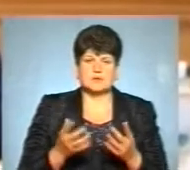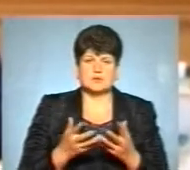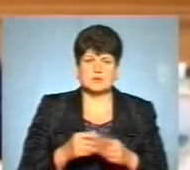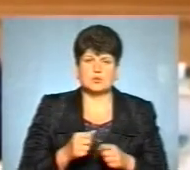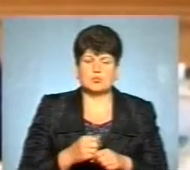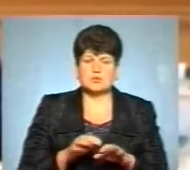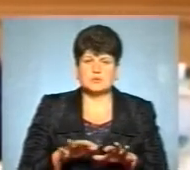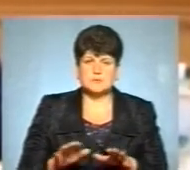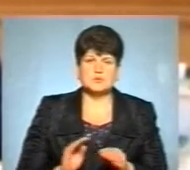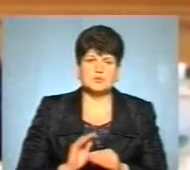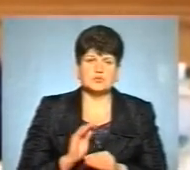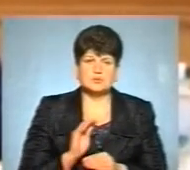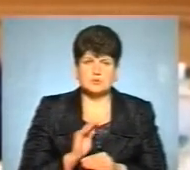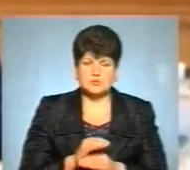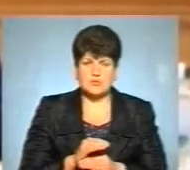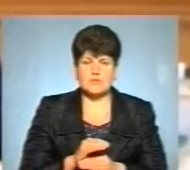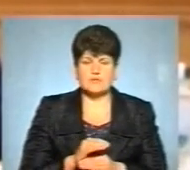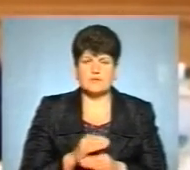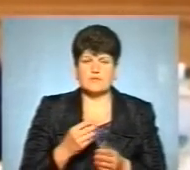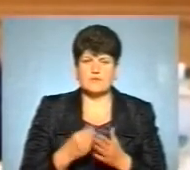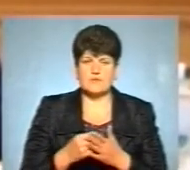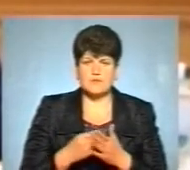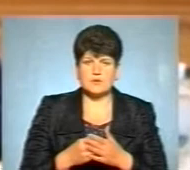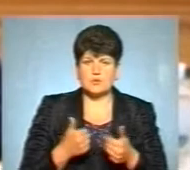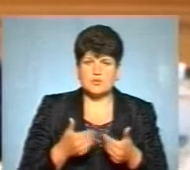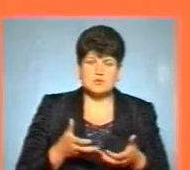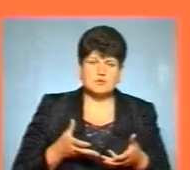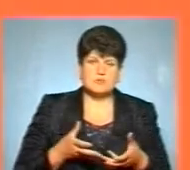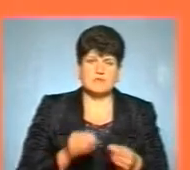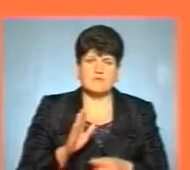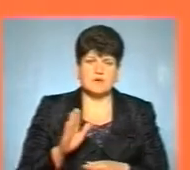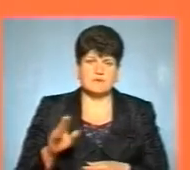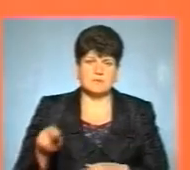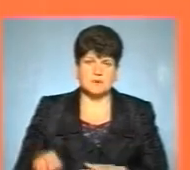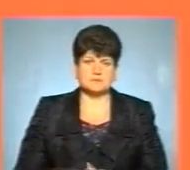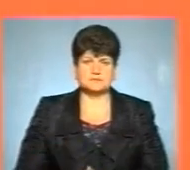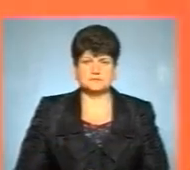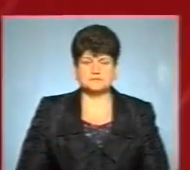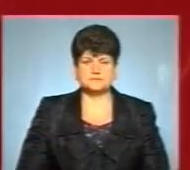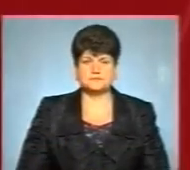місць, і додатковий додана вартість, і також хороший вплив на ВВП.